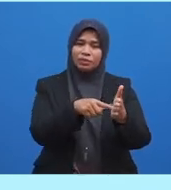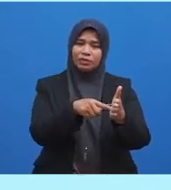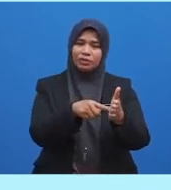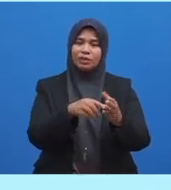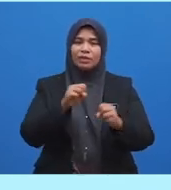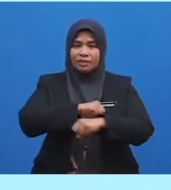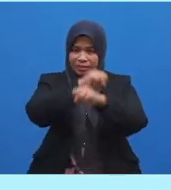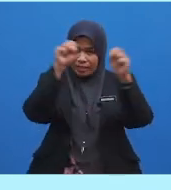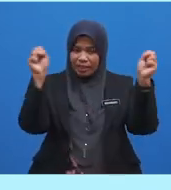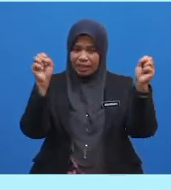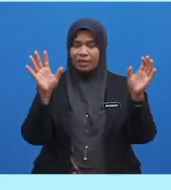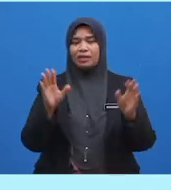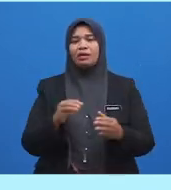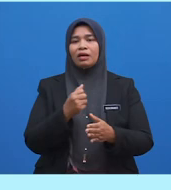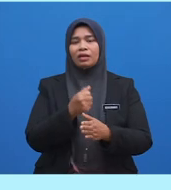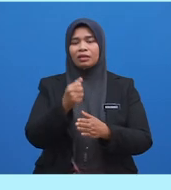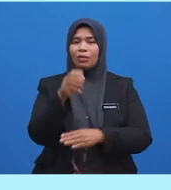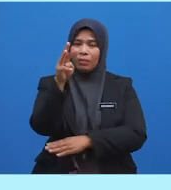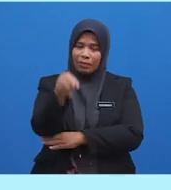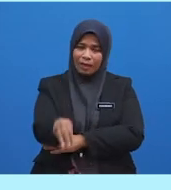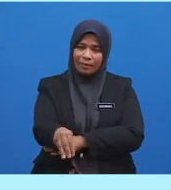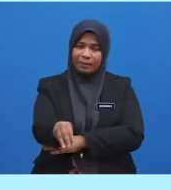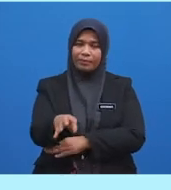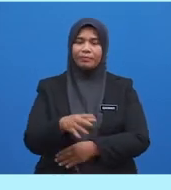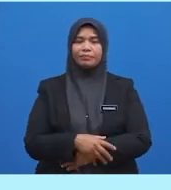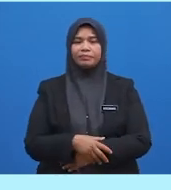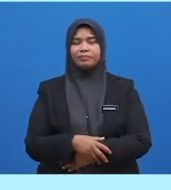siang atau malam